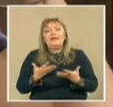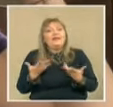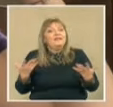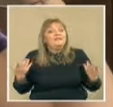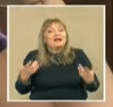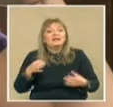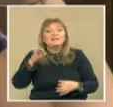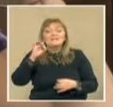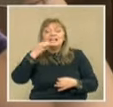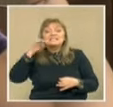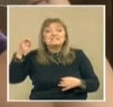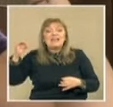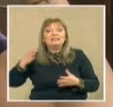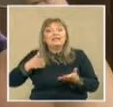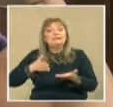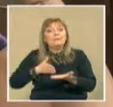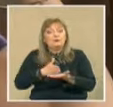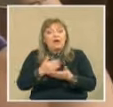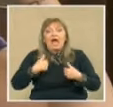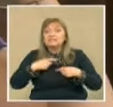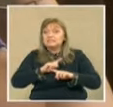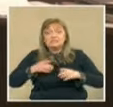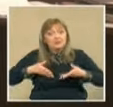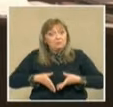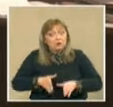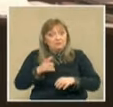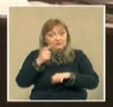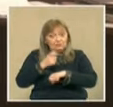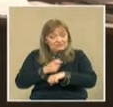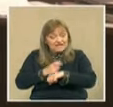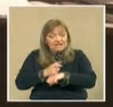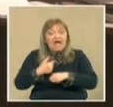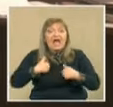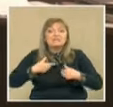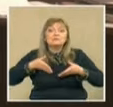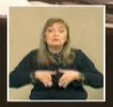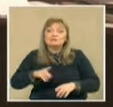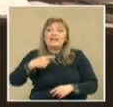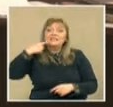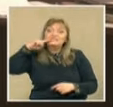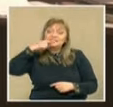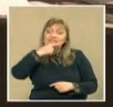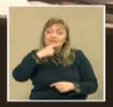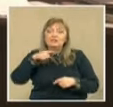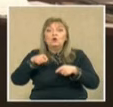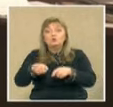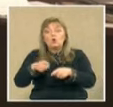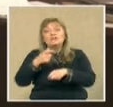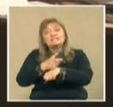някакъв златен период. Аз не съм родом от Стара Загора, аз съм родом от Сливен, но Стара Загора е свързана точно с